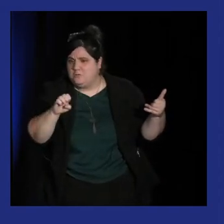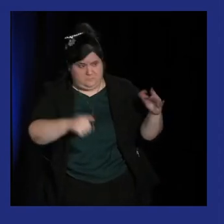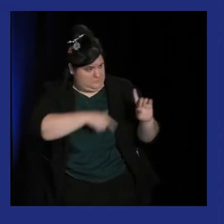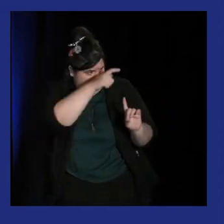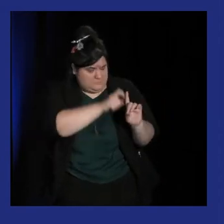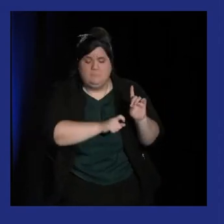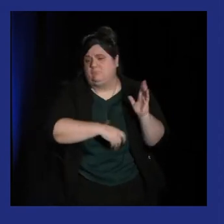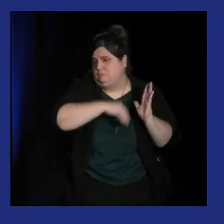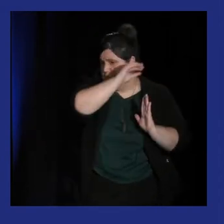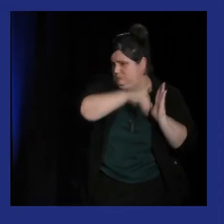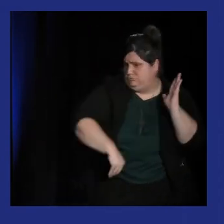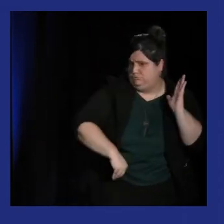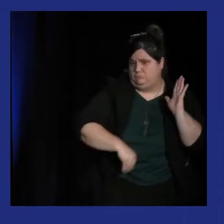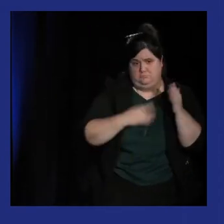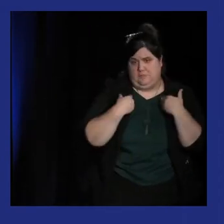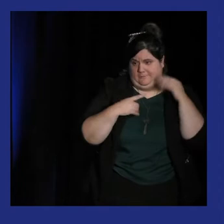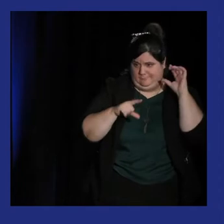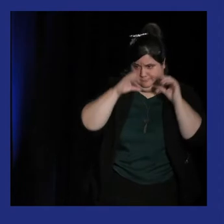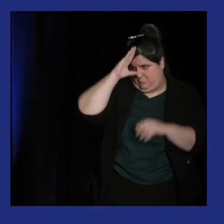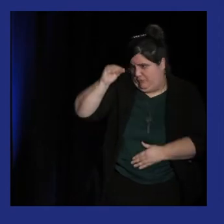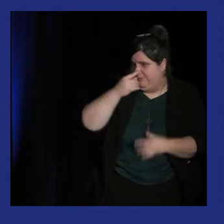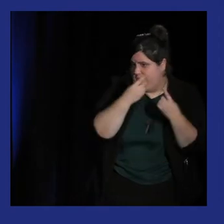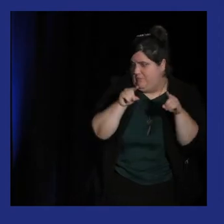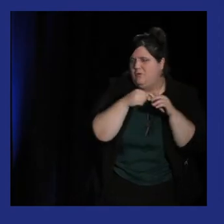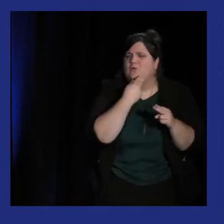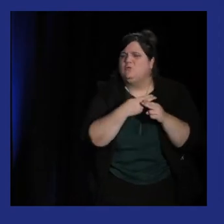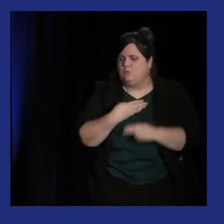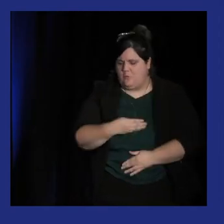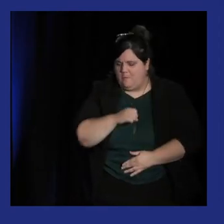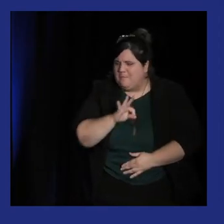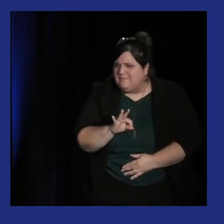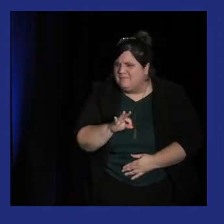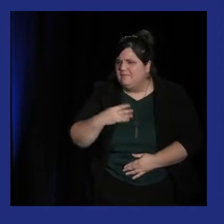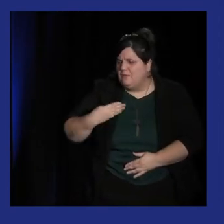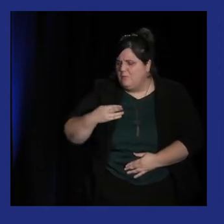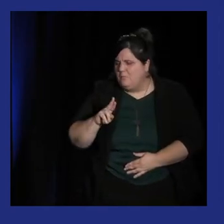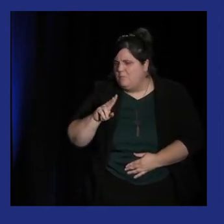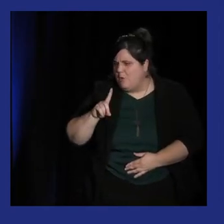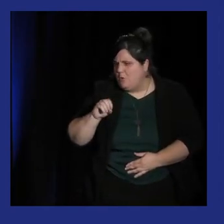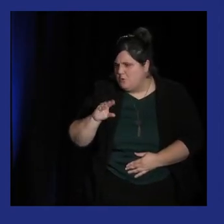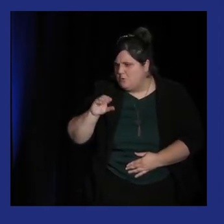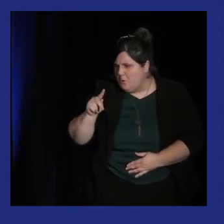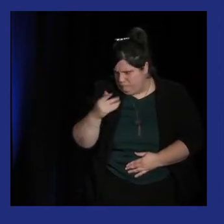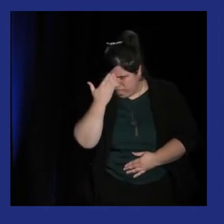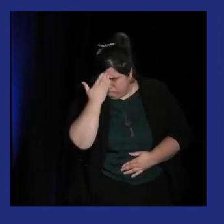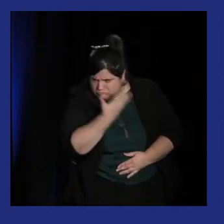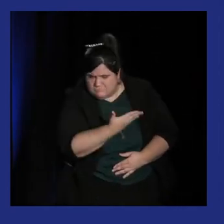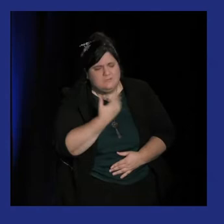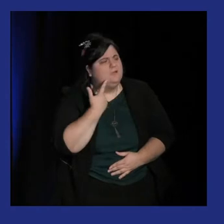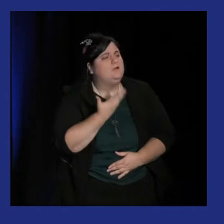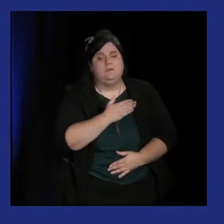enfin qui musicien qui s'appelle Matt Murdock de son pseudonyme ça vous parle peut-être qui avait sorti un hors série